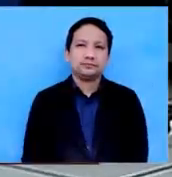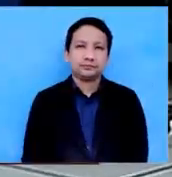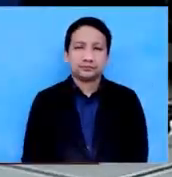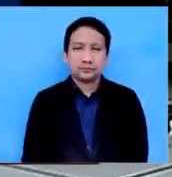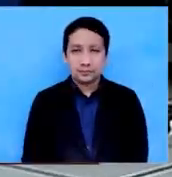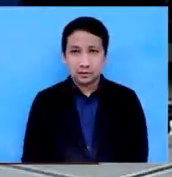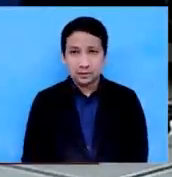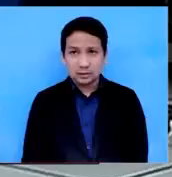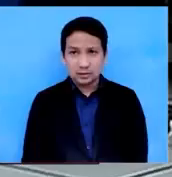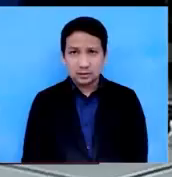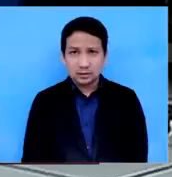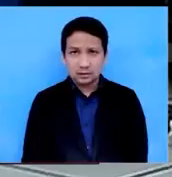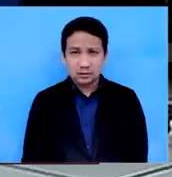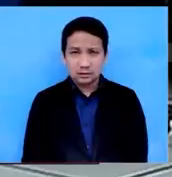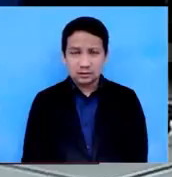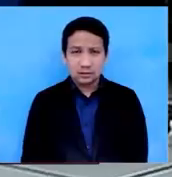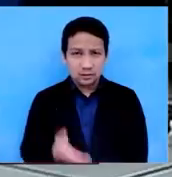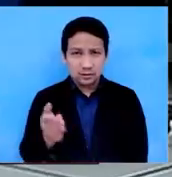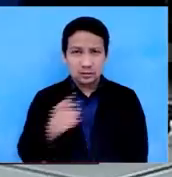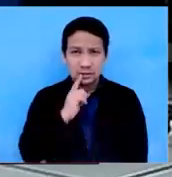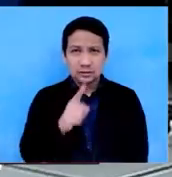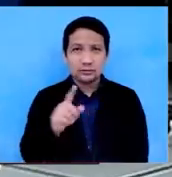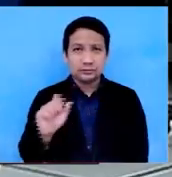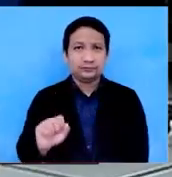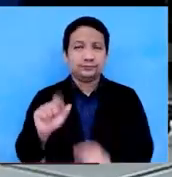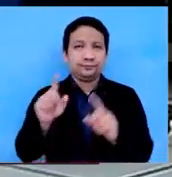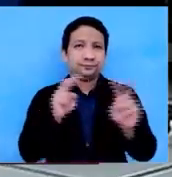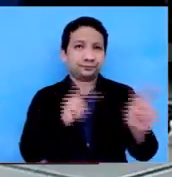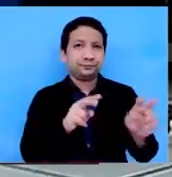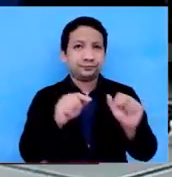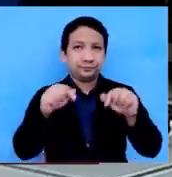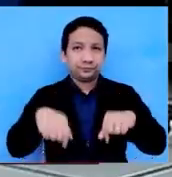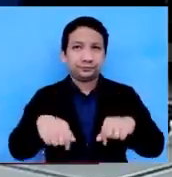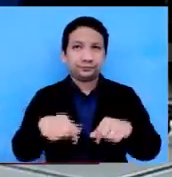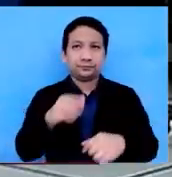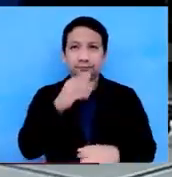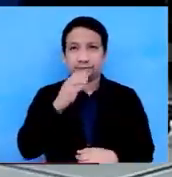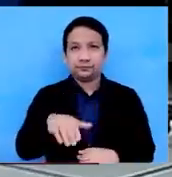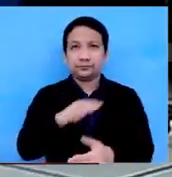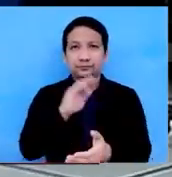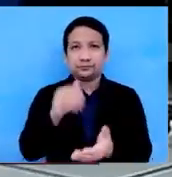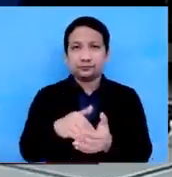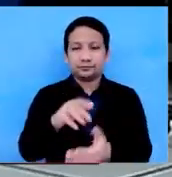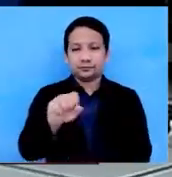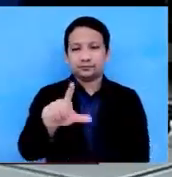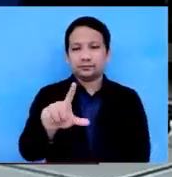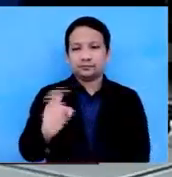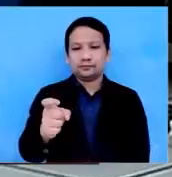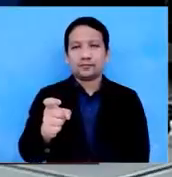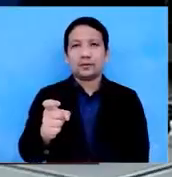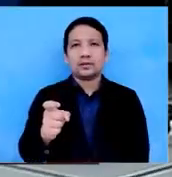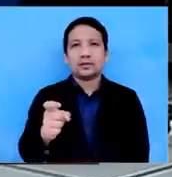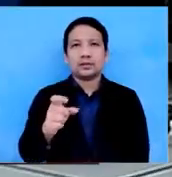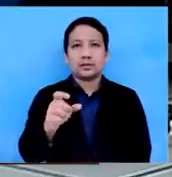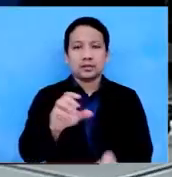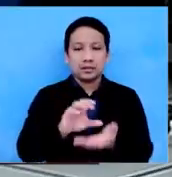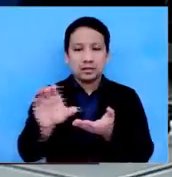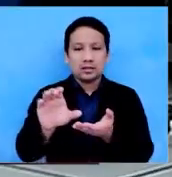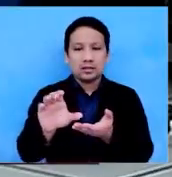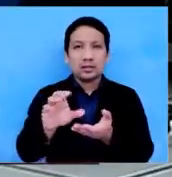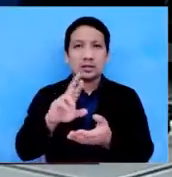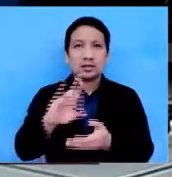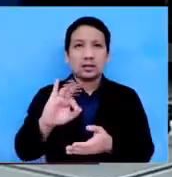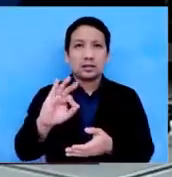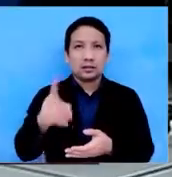Bok, mean, base rito sa live monitoring dito sa command center ng SLEX para sa Macash at RFID